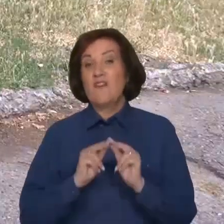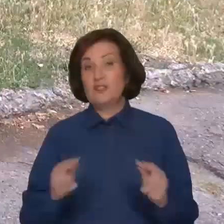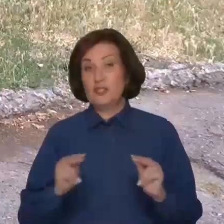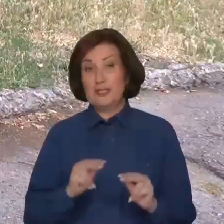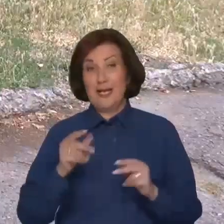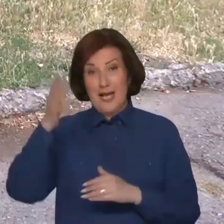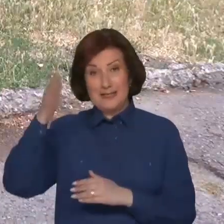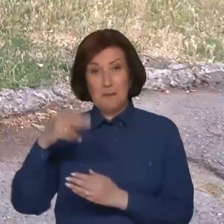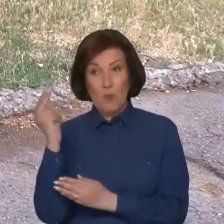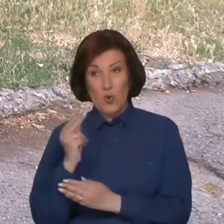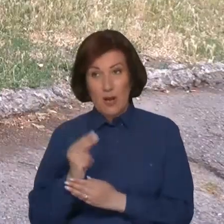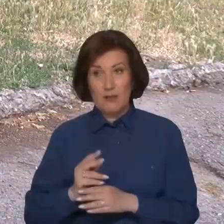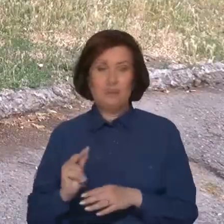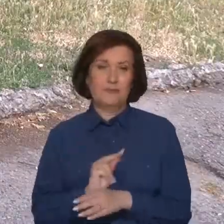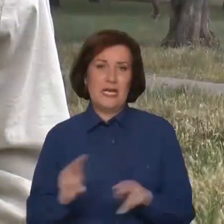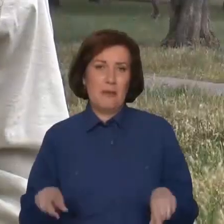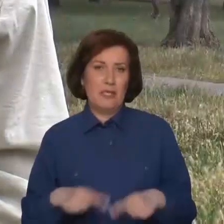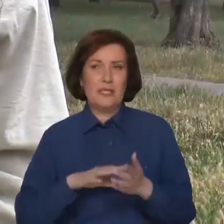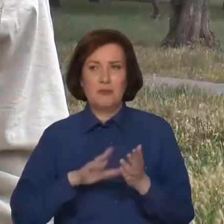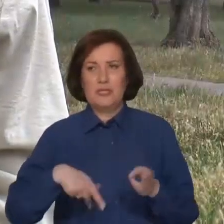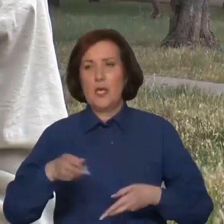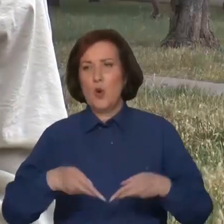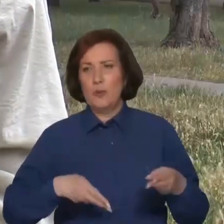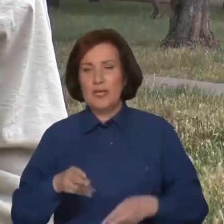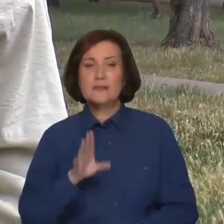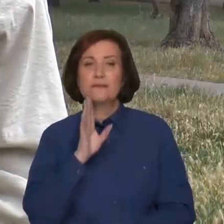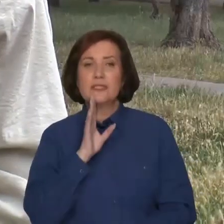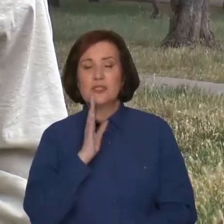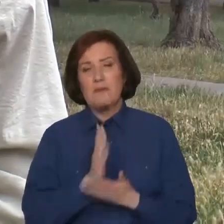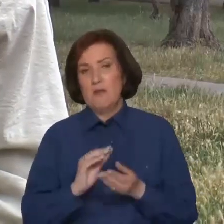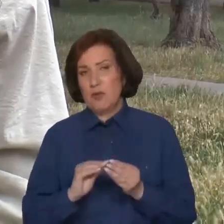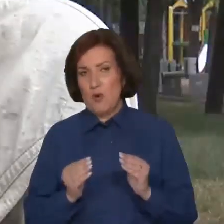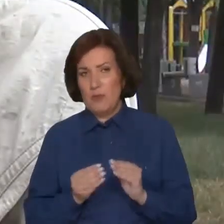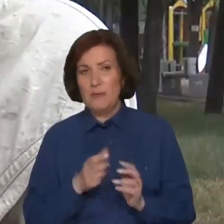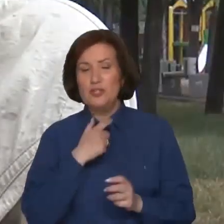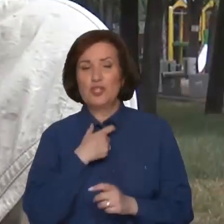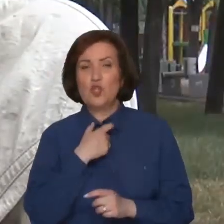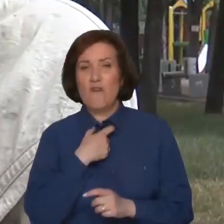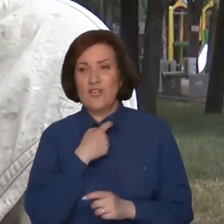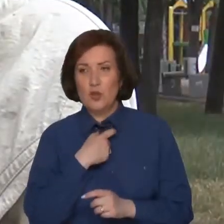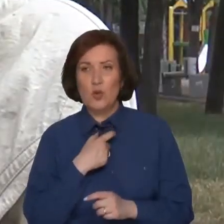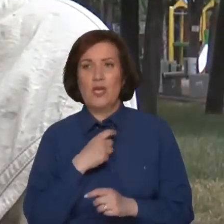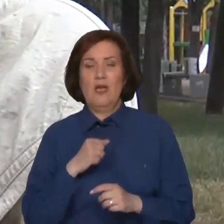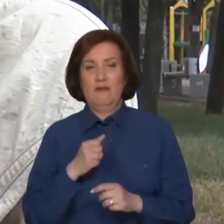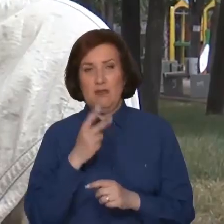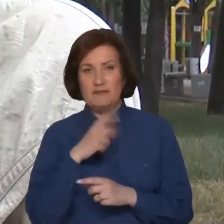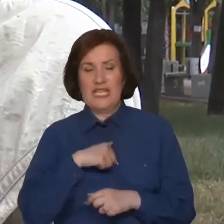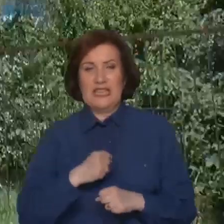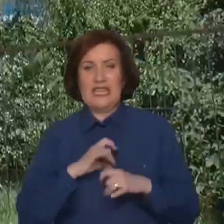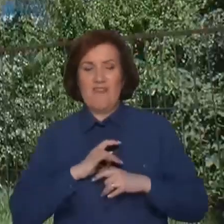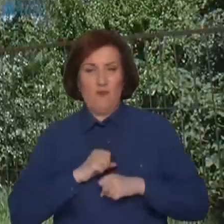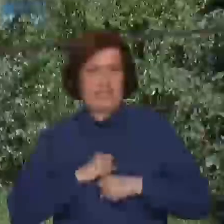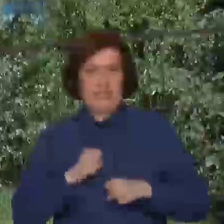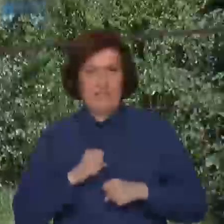з муралу Марина Марченко проходить реабілітацію після операції. Жінка мала проблеми із щитовидною залозою на фоні нервового